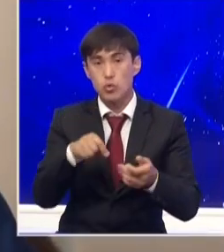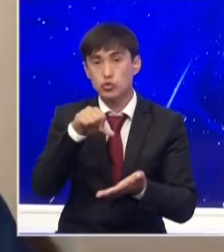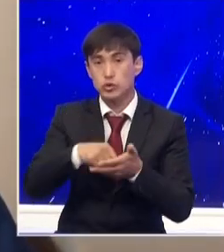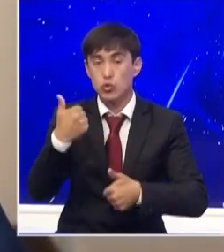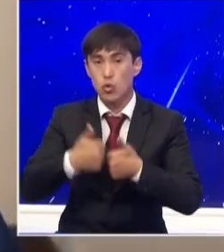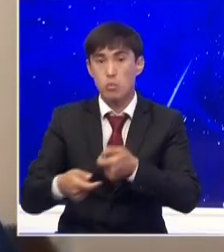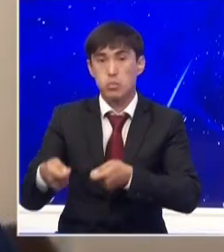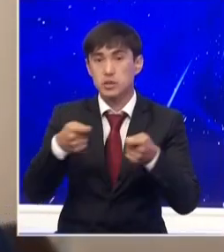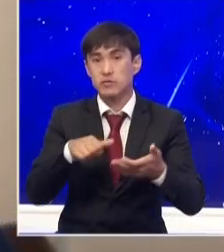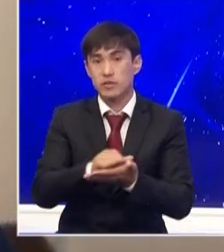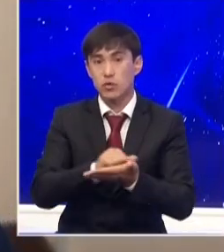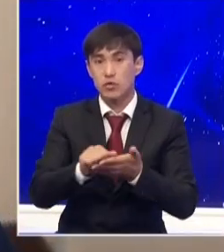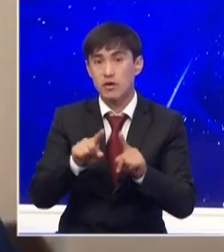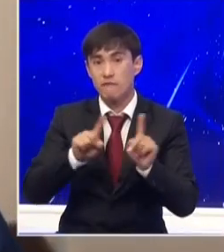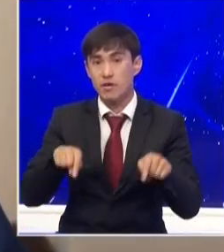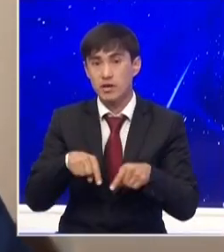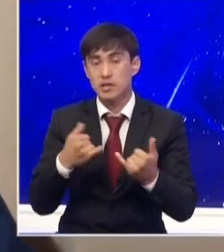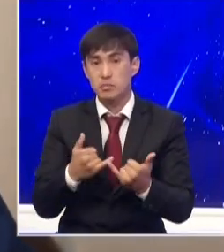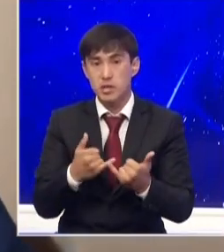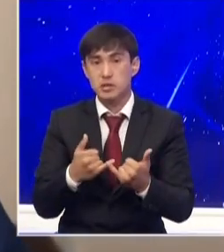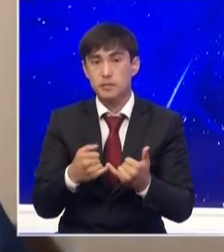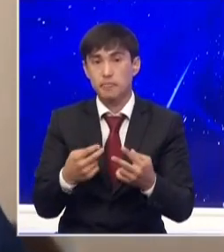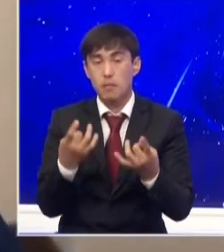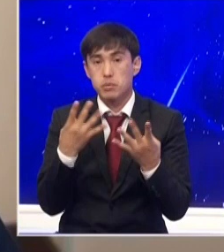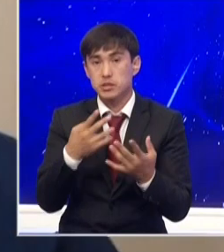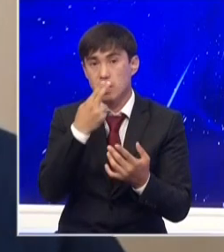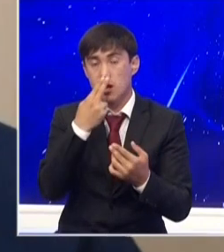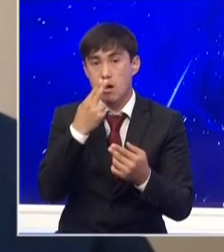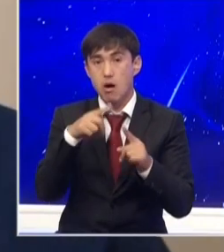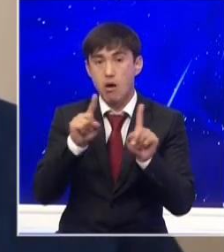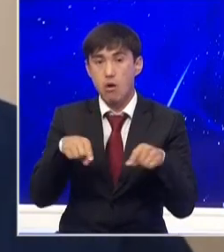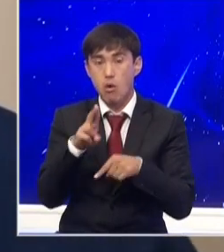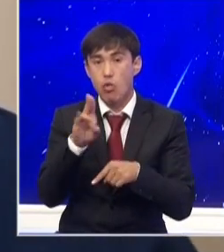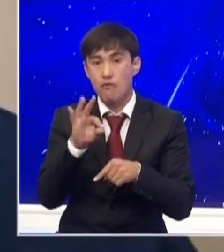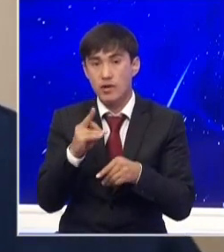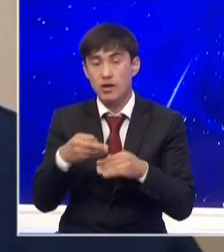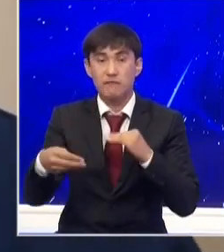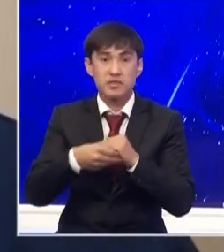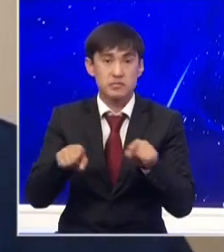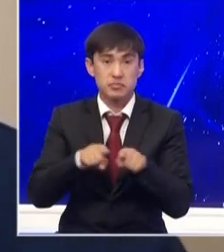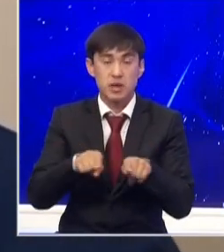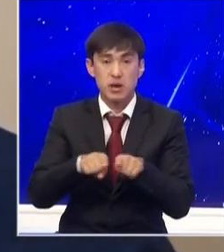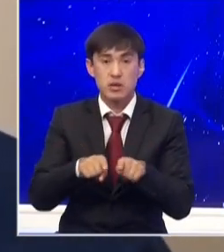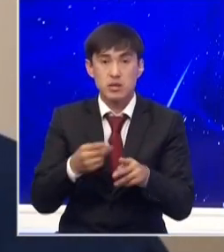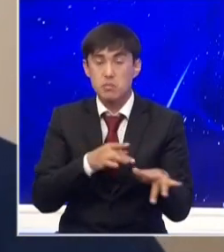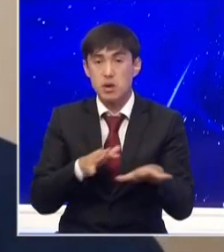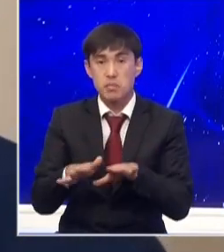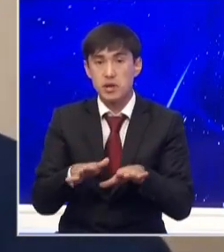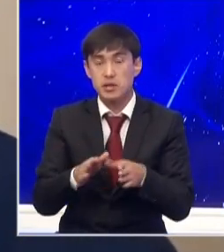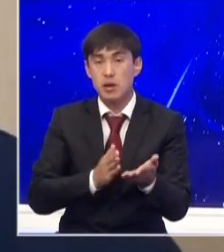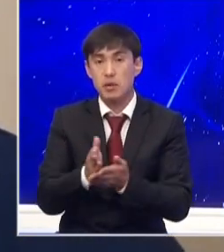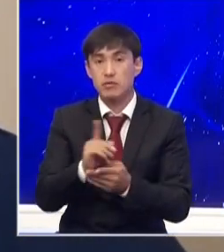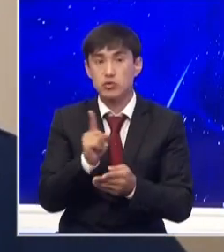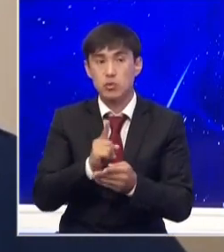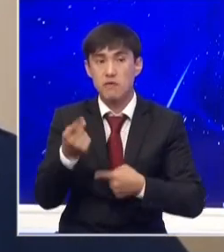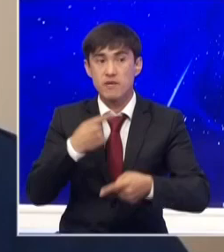конкурса приносили свои документы в конверте Теперь же обычный конверт у многих ассоциируется со взяткой и коррупцией это мероприятие направлено